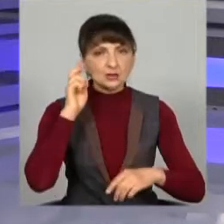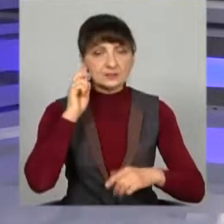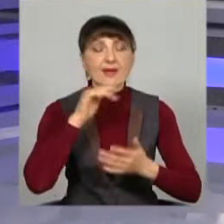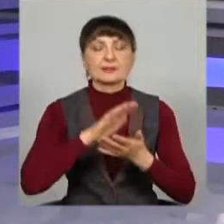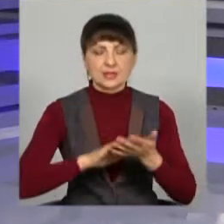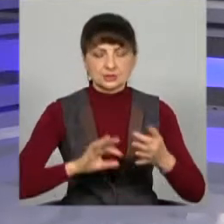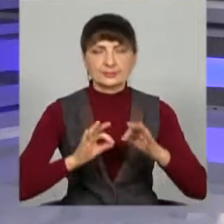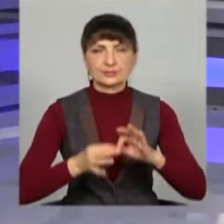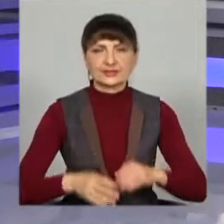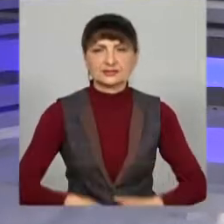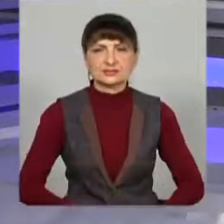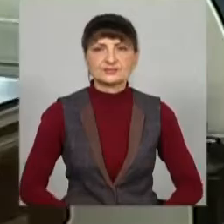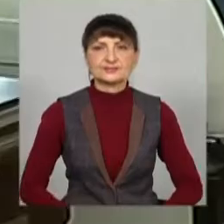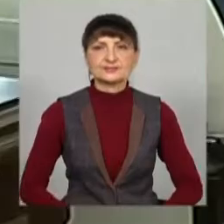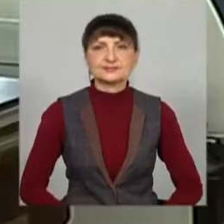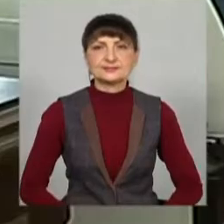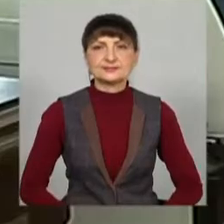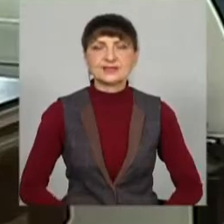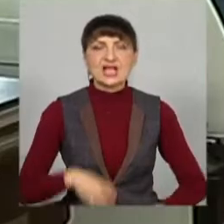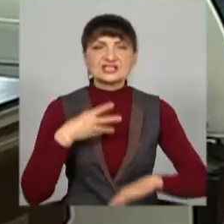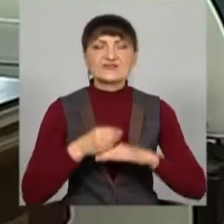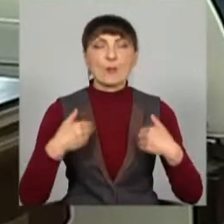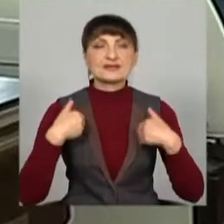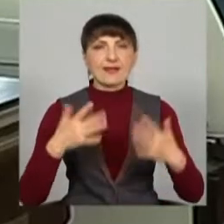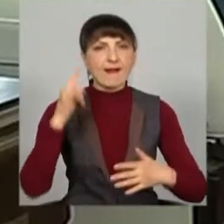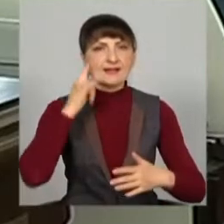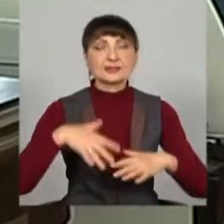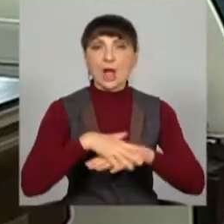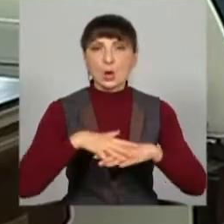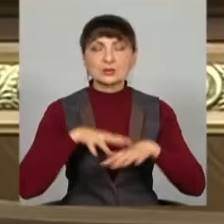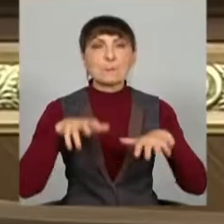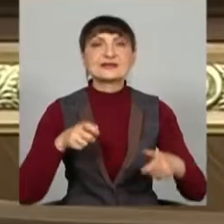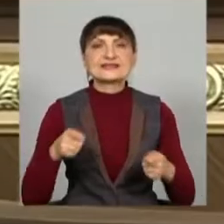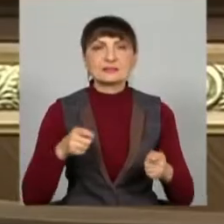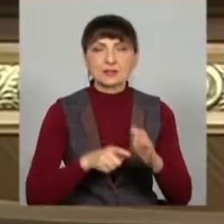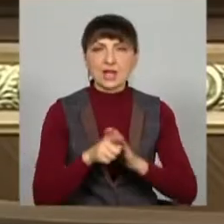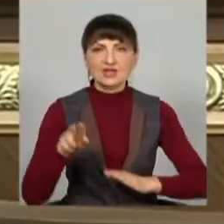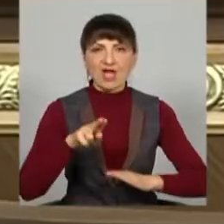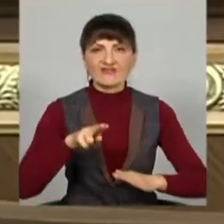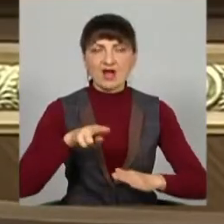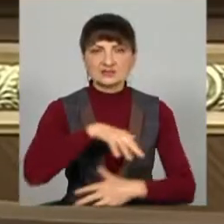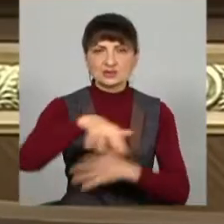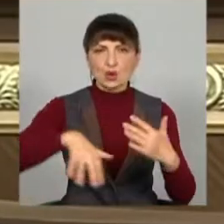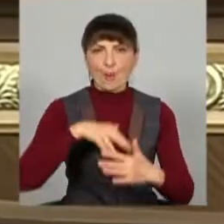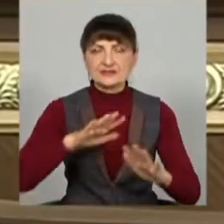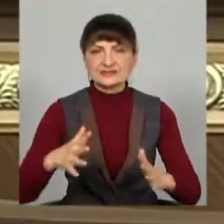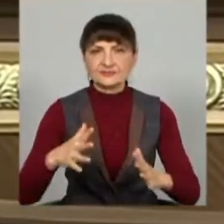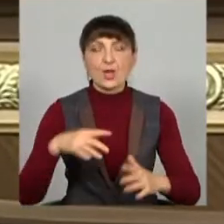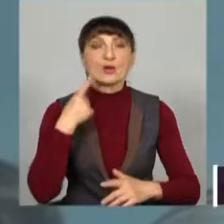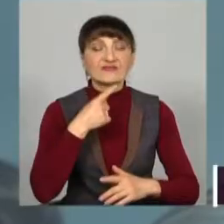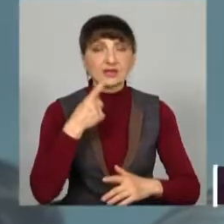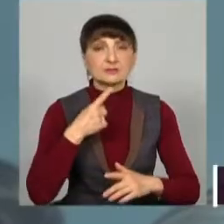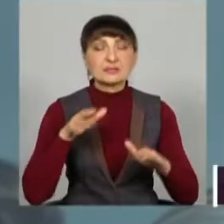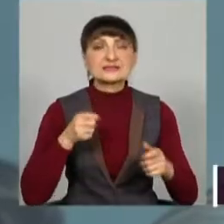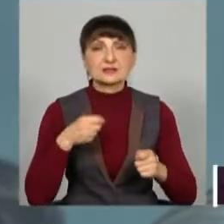Ануар Мангельдинов. Свое послание казахстанскому народу президент начал с январских событий. Касым-Жомарт Токаев напомнил, что наша